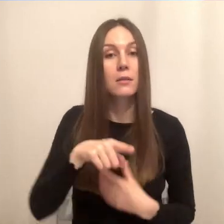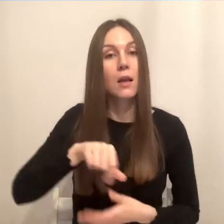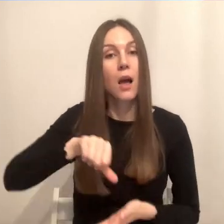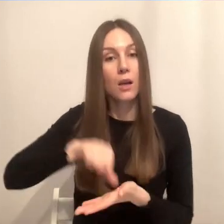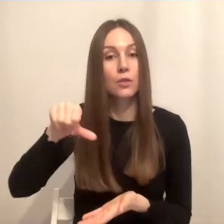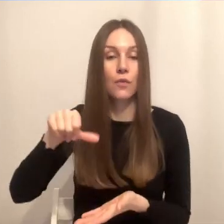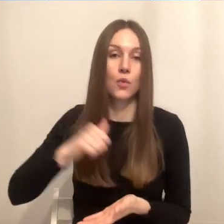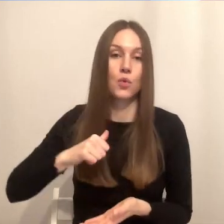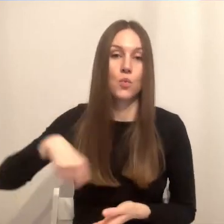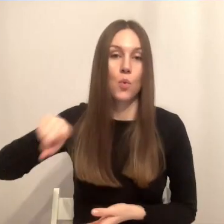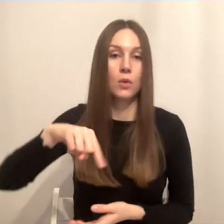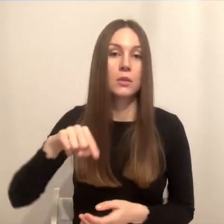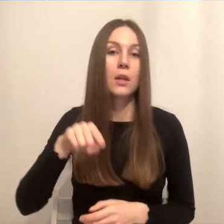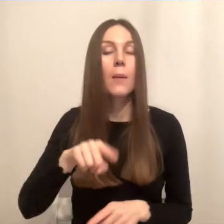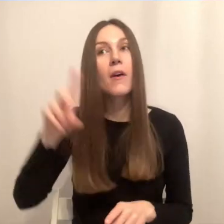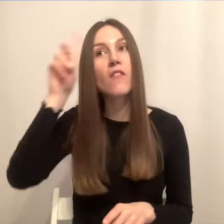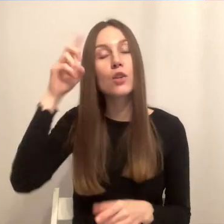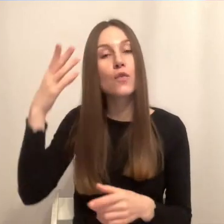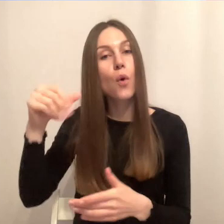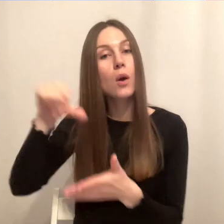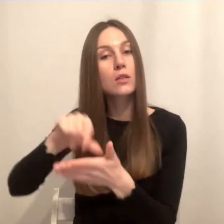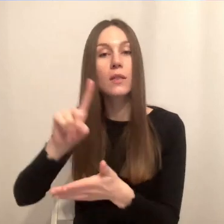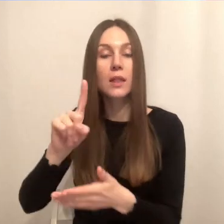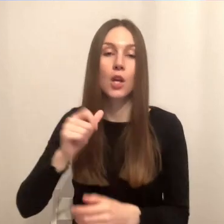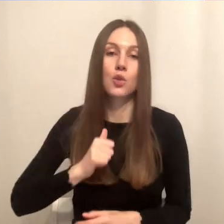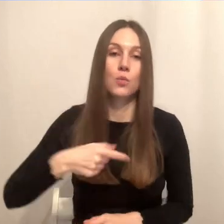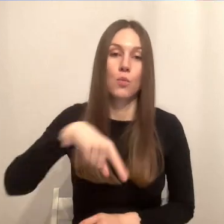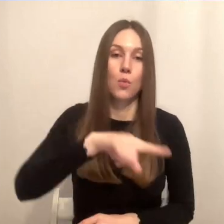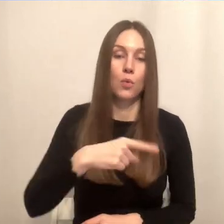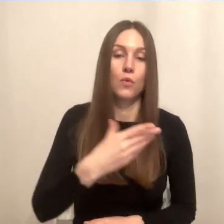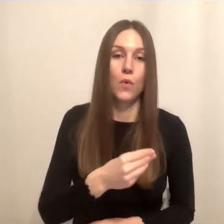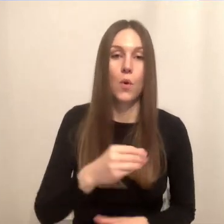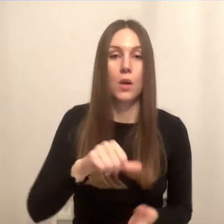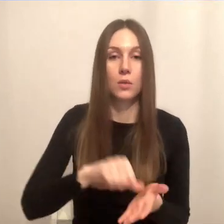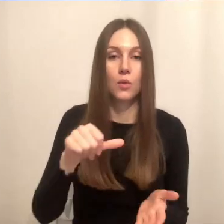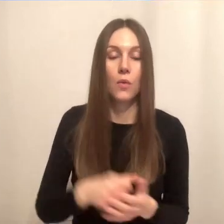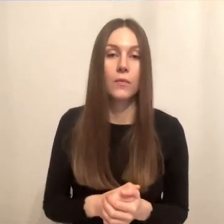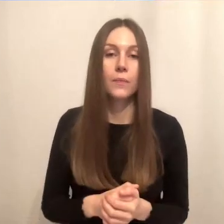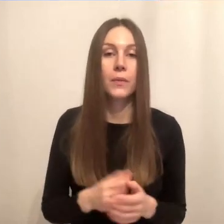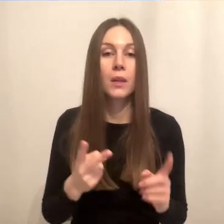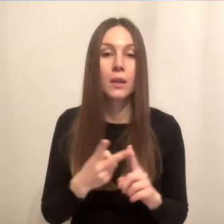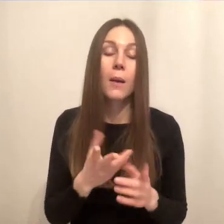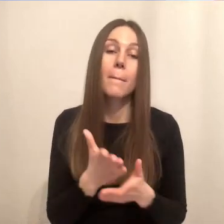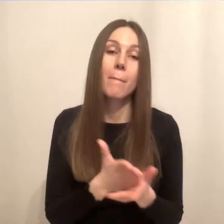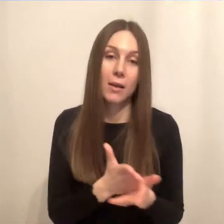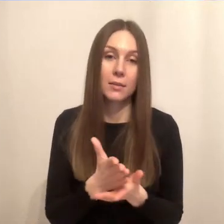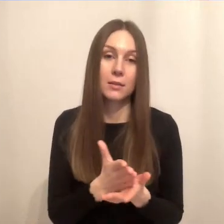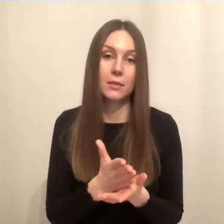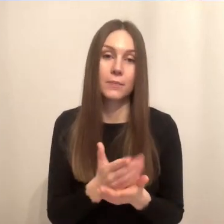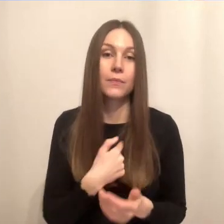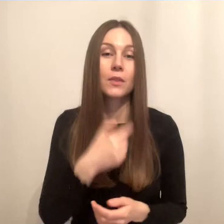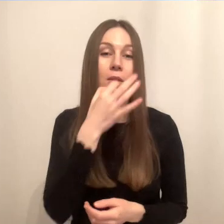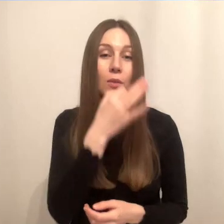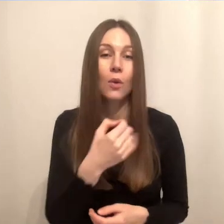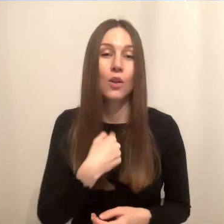sakiau, tai čia ne valdžios atstovas, tai yra gyventojų atstovas. Tai tikriausiai kitas faktorius tai yra patirtis. Kaip aš ir minėjau, aš visą